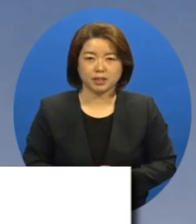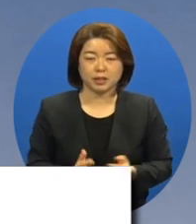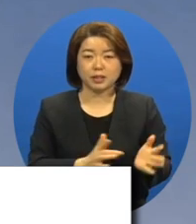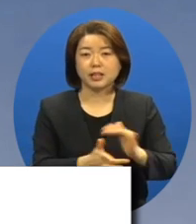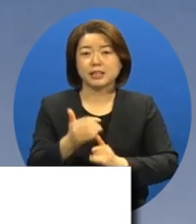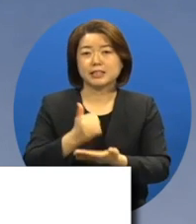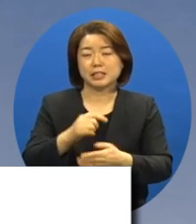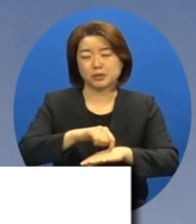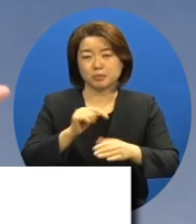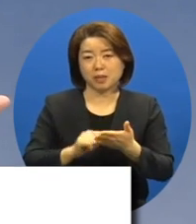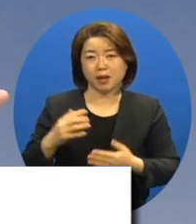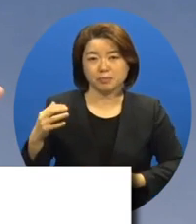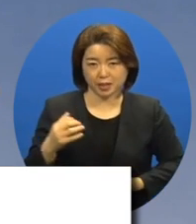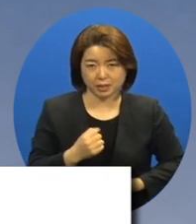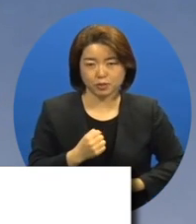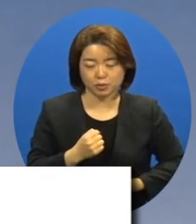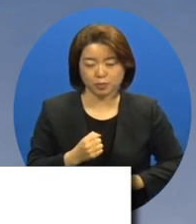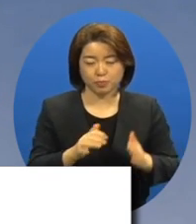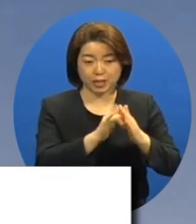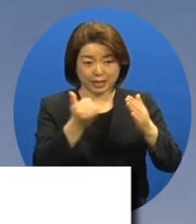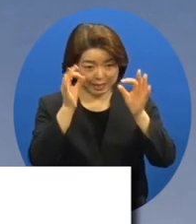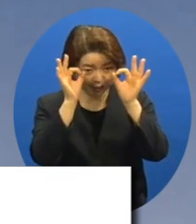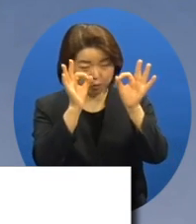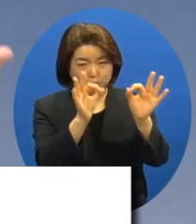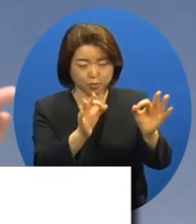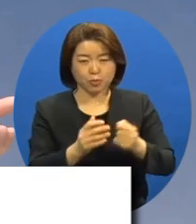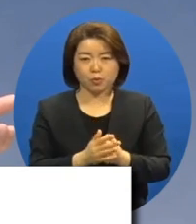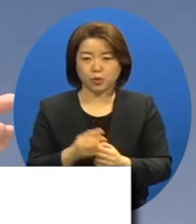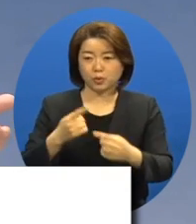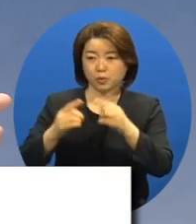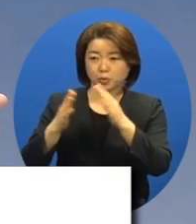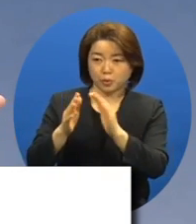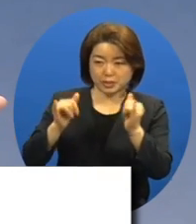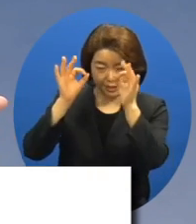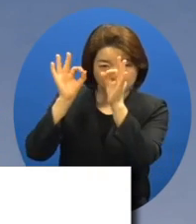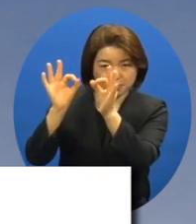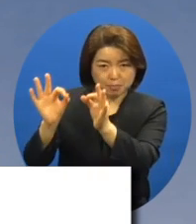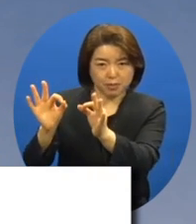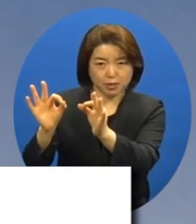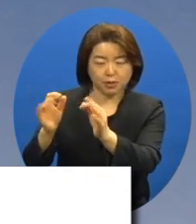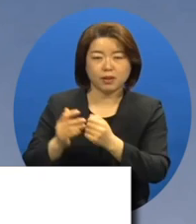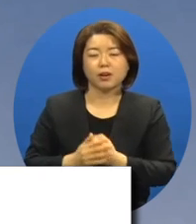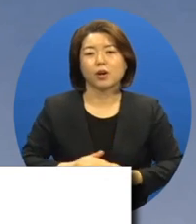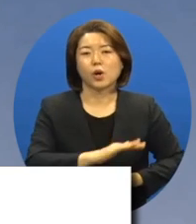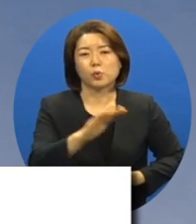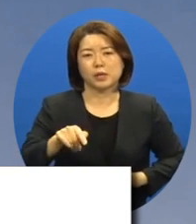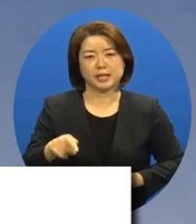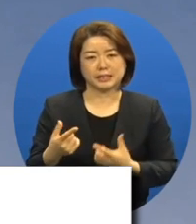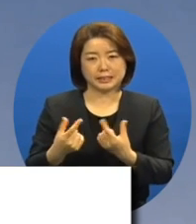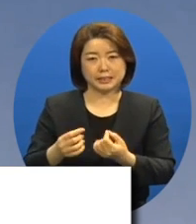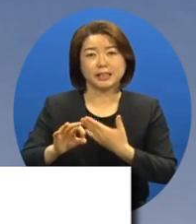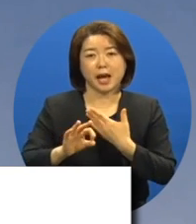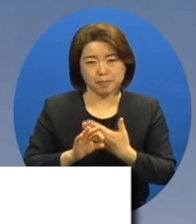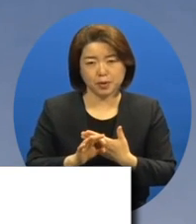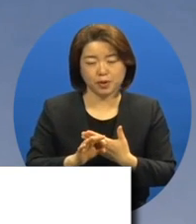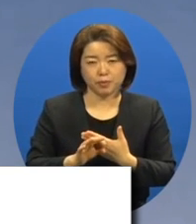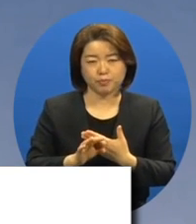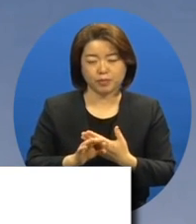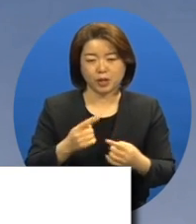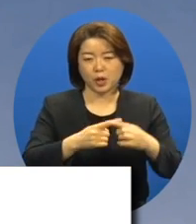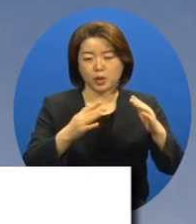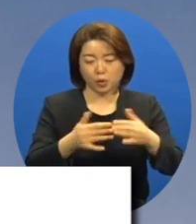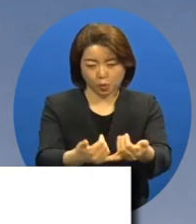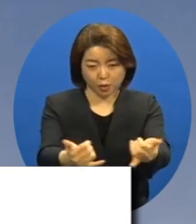품고 가족을 알아보고 그리고 교인들을 봐야 우리가 그렇게 할 때에 교회